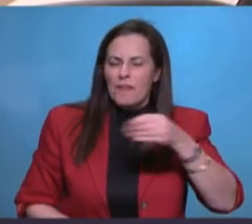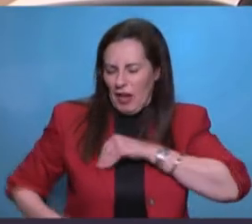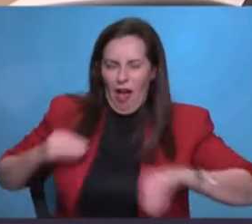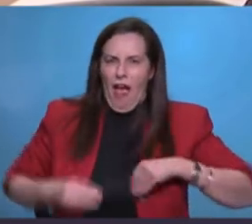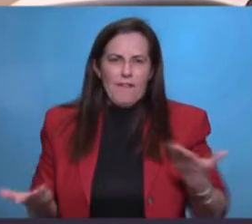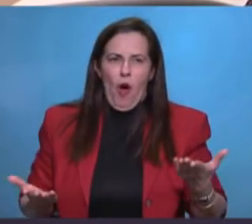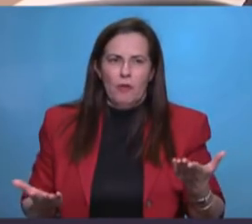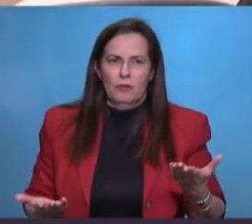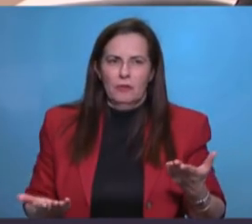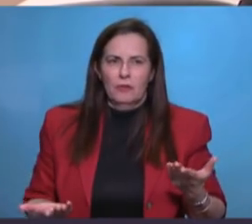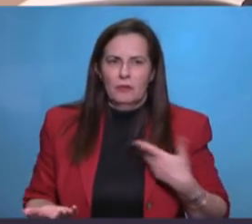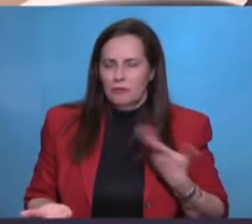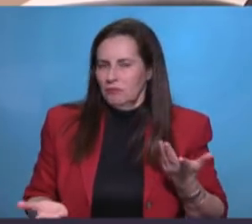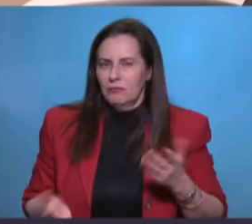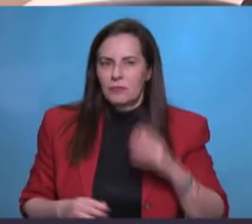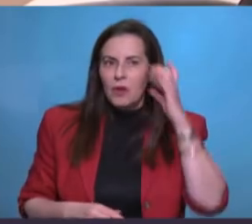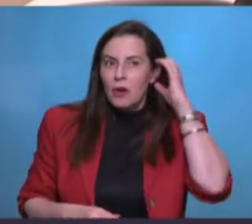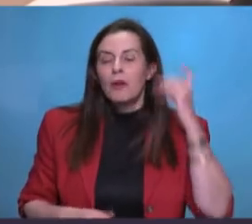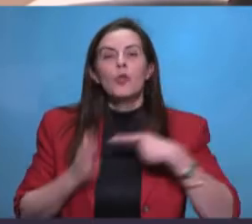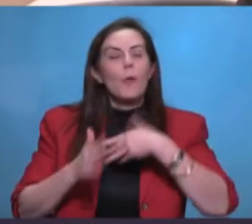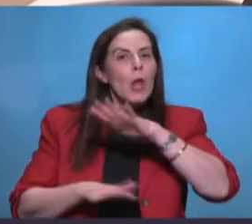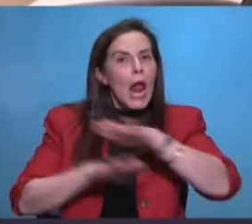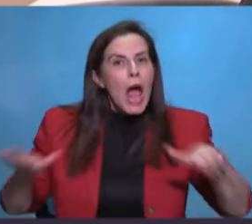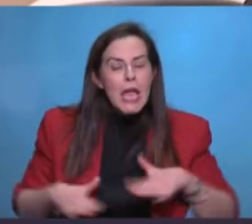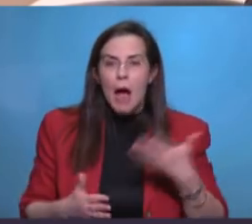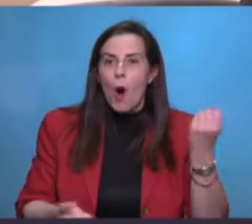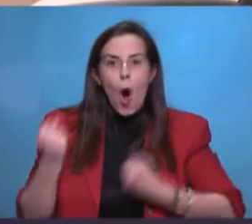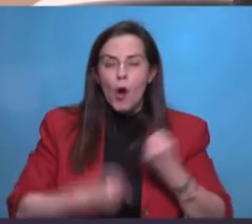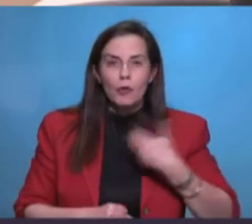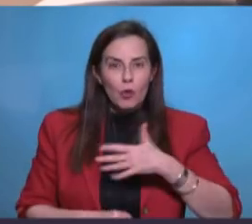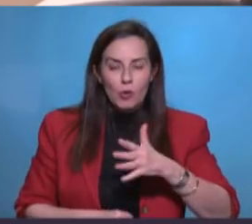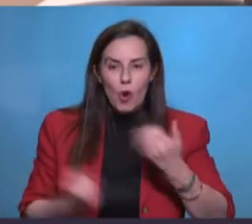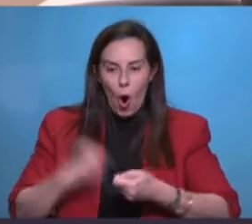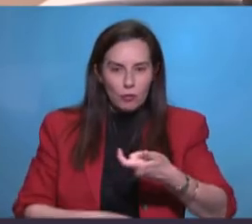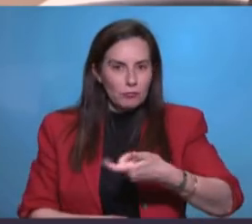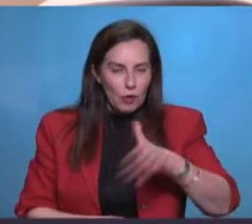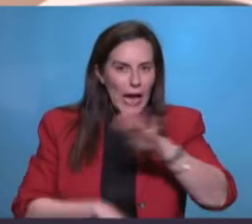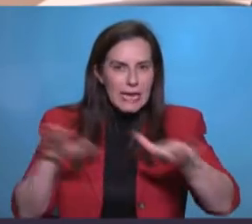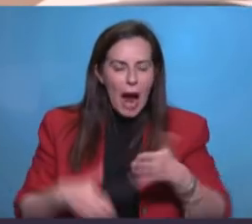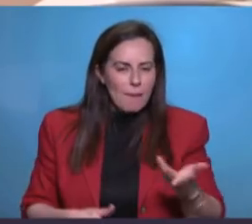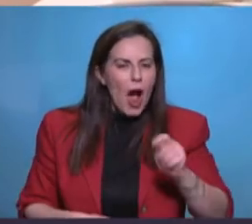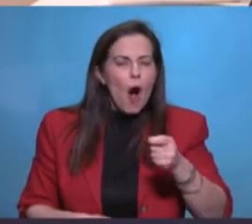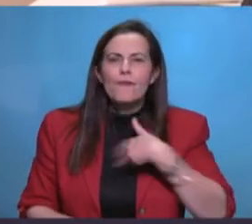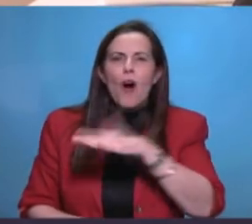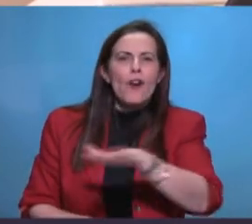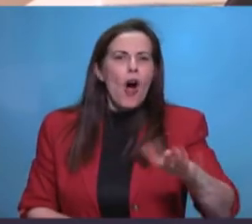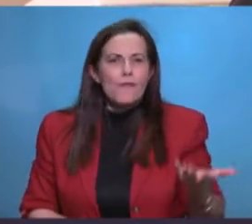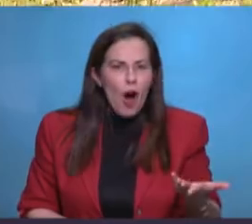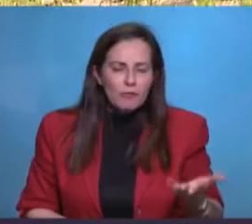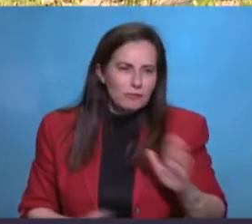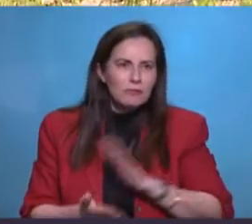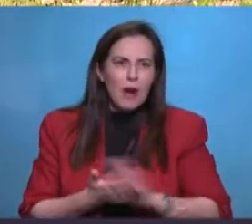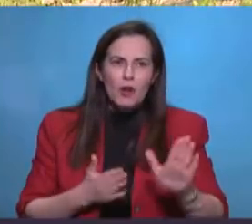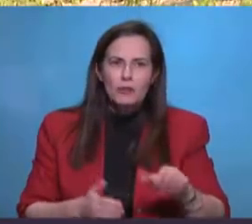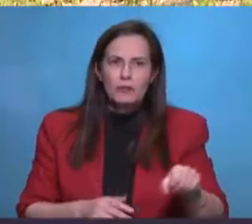המפתח כדי שלא ייפול לי. אם אני הולך לים עם האוטו ואני רוצה לנעול את האוטו וללכת לים, אני לא צריך לחשוב איפה אני עכשיו מחביא את המפתח, אני פשוט מעביר את